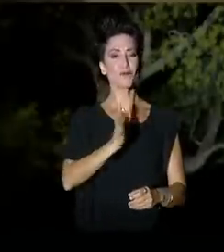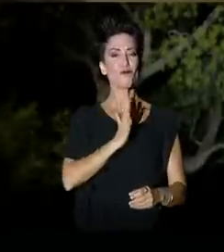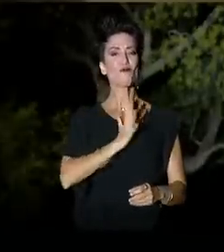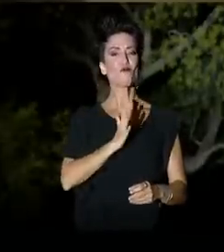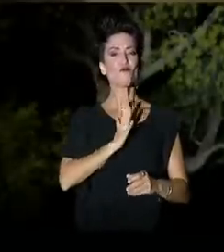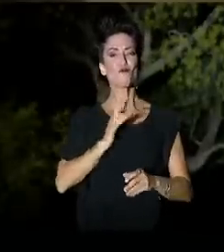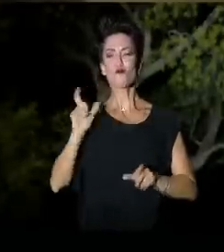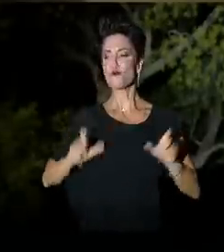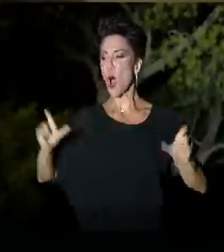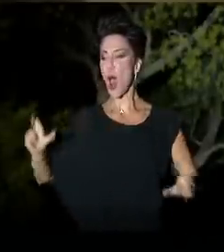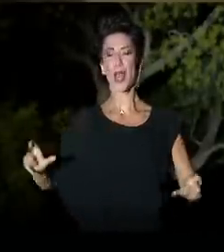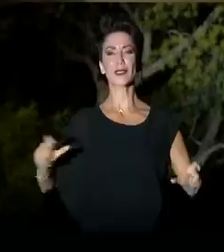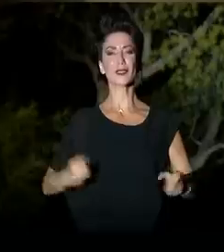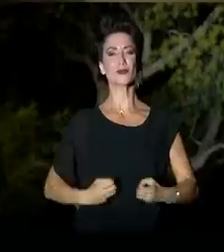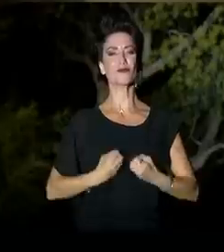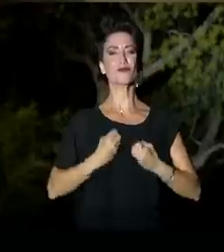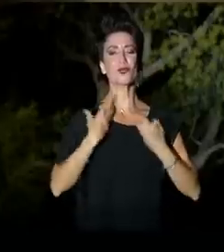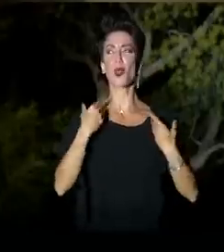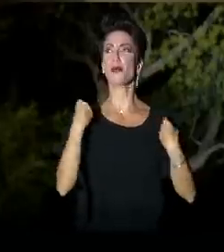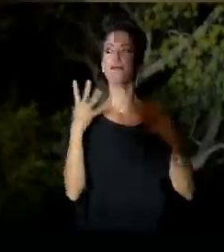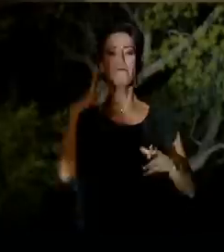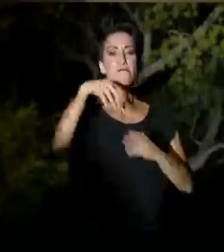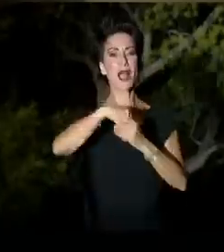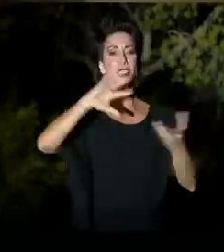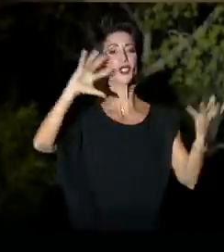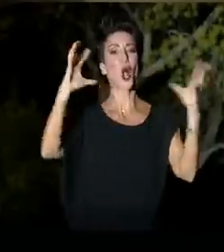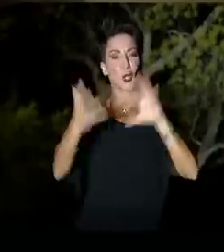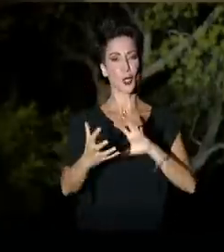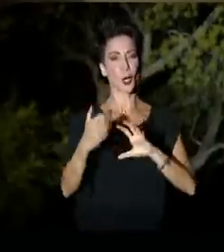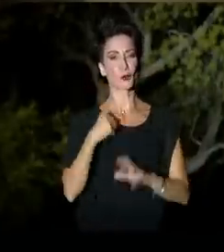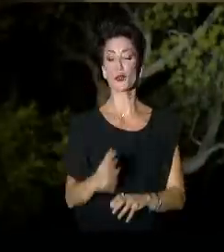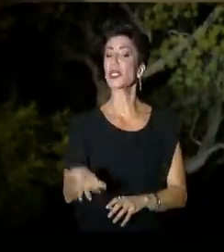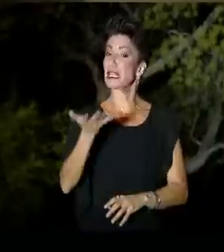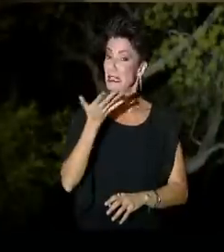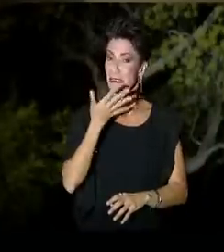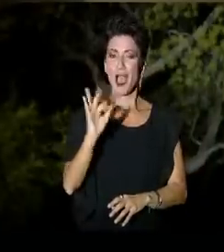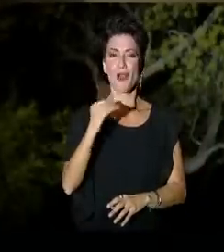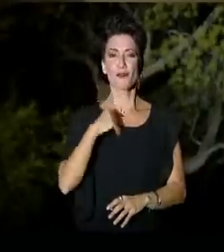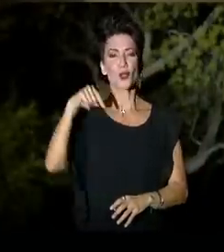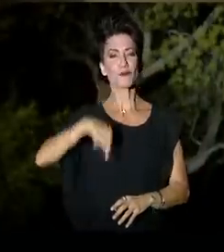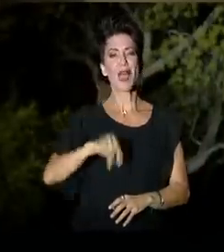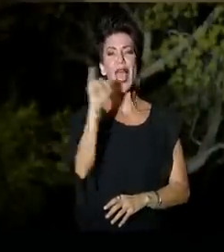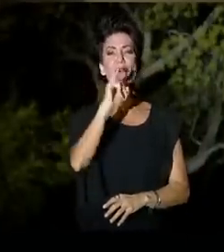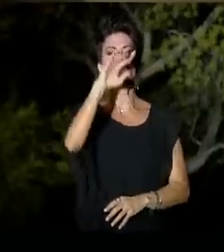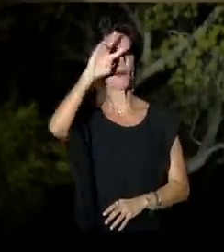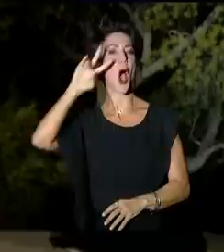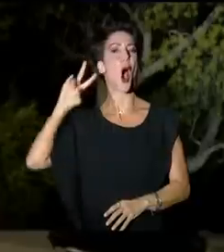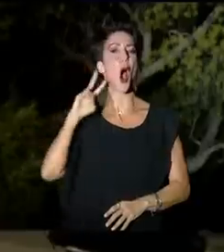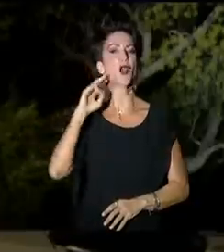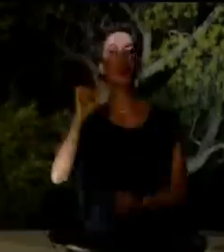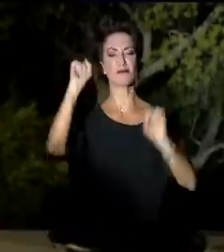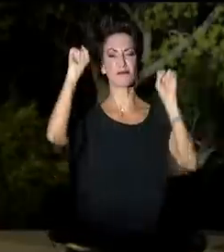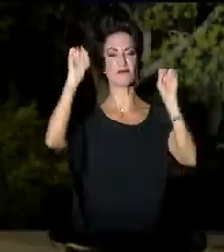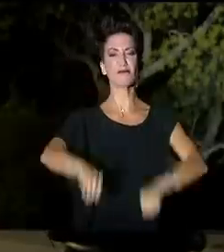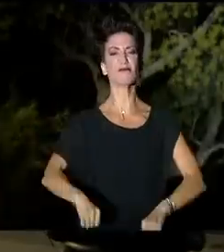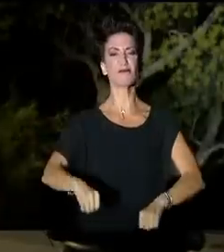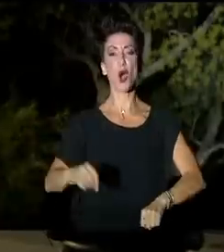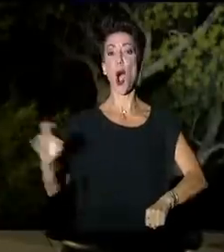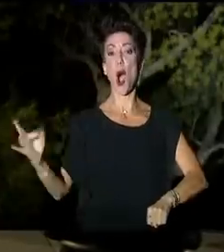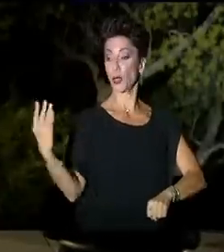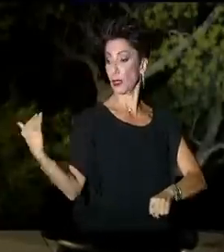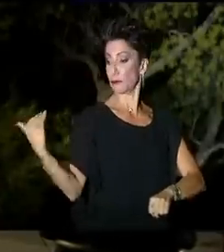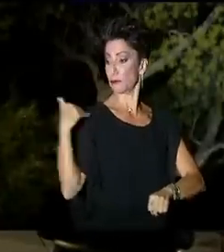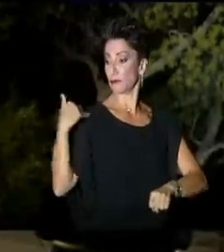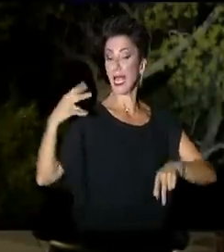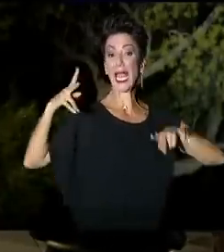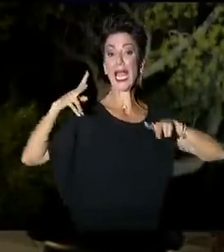στο Ίδρυμα Onassis να ανταποκριθούμε στην πρόσκληση της πολιτείας να συνδράμουμε στον ανασχεδιασμό